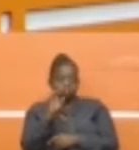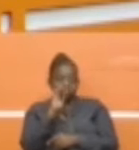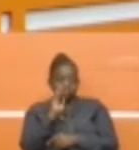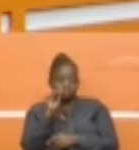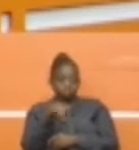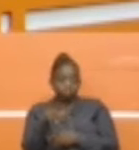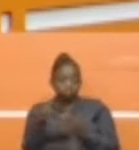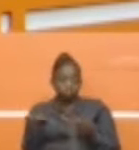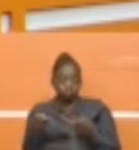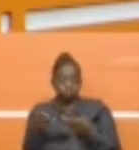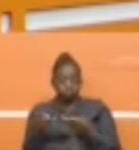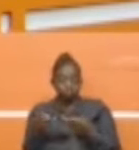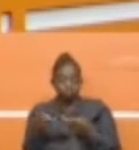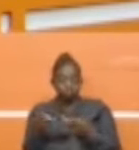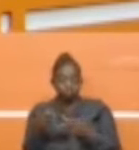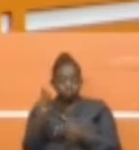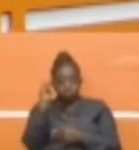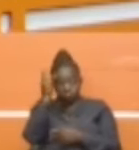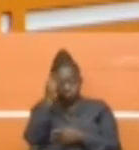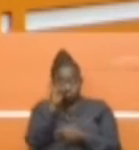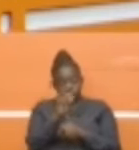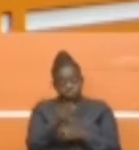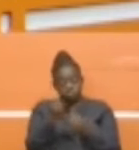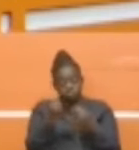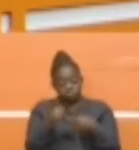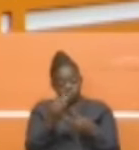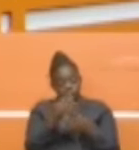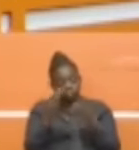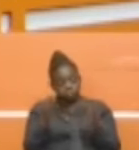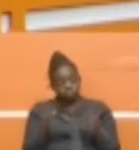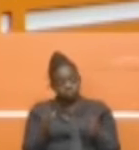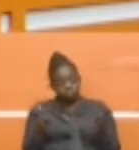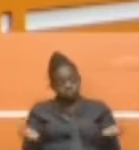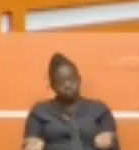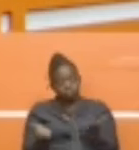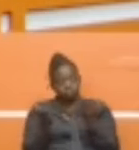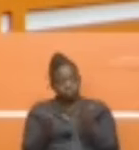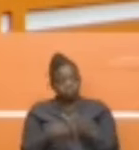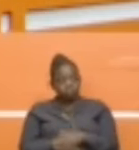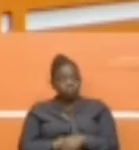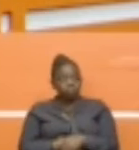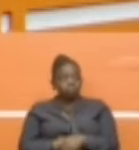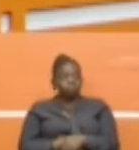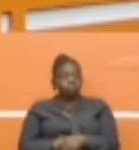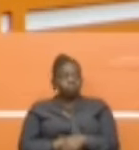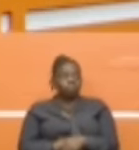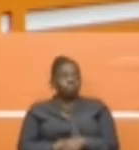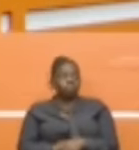waabwe nga bano bakubiriziddwa kubaako kye bakola ekibasitula.